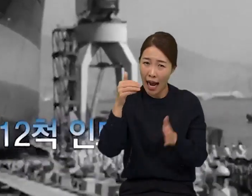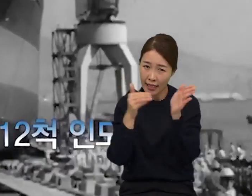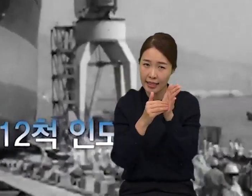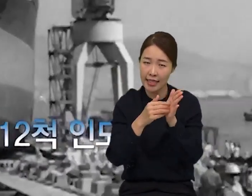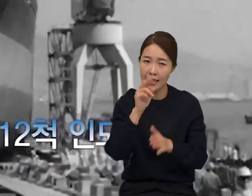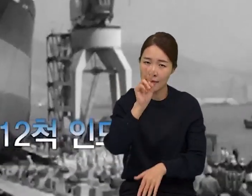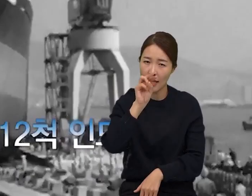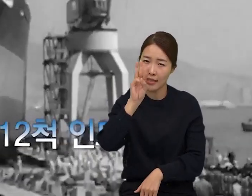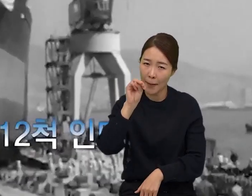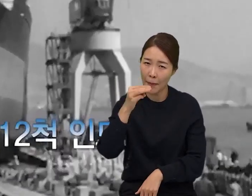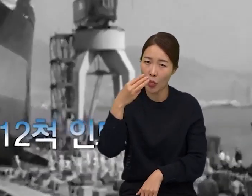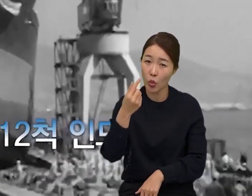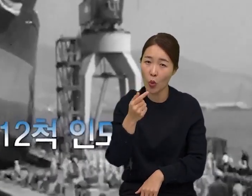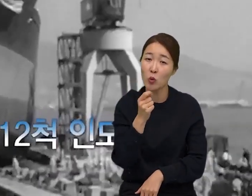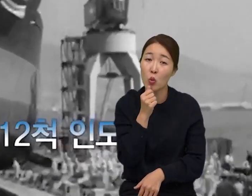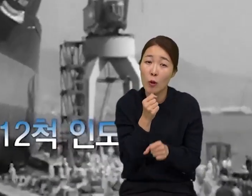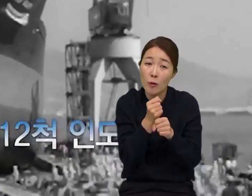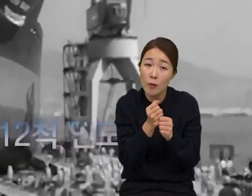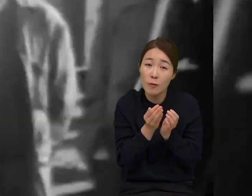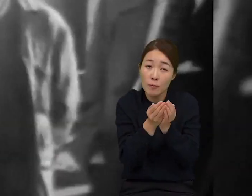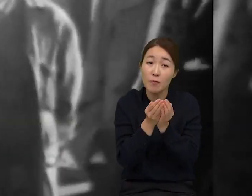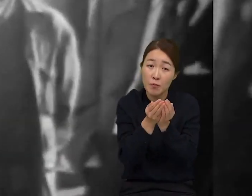유조선 12척을 건조해 인도했다.